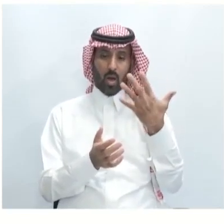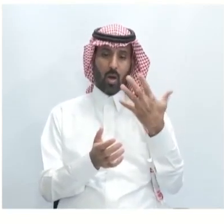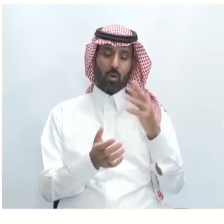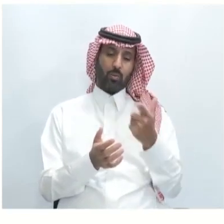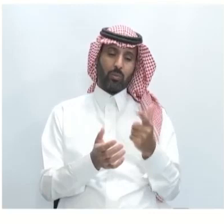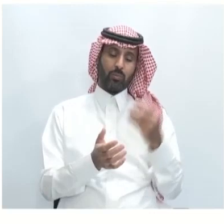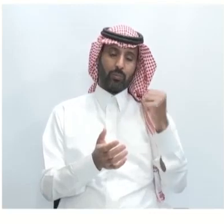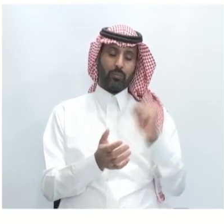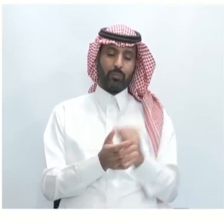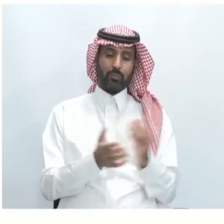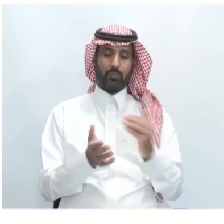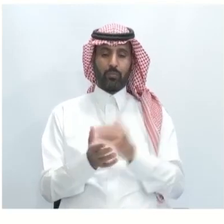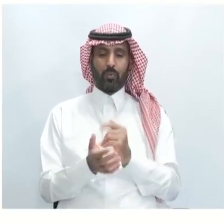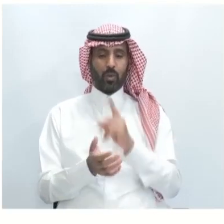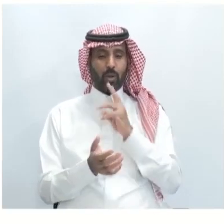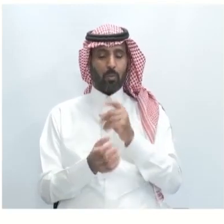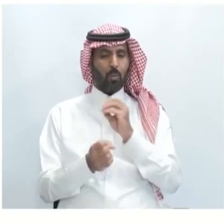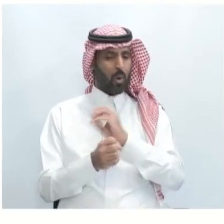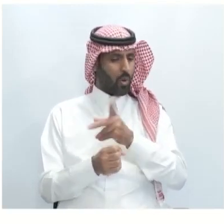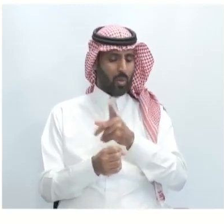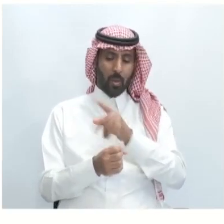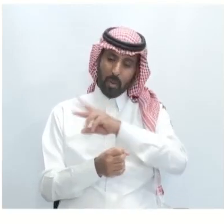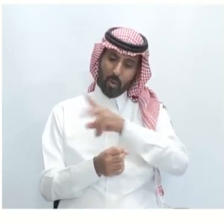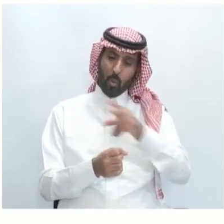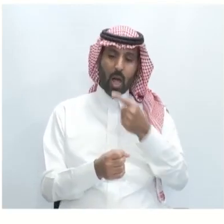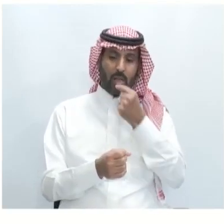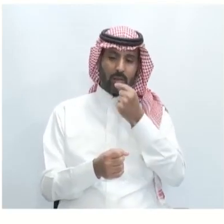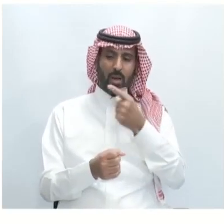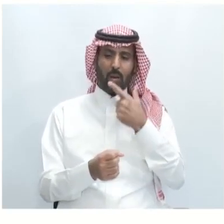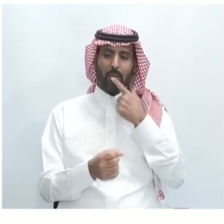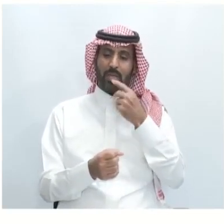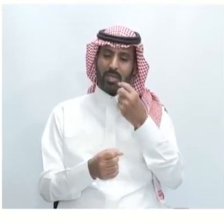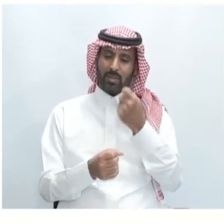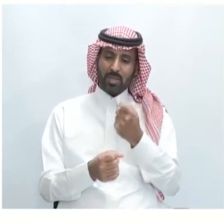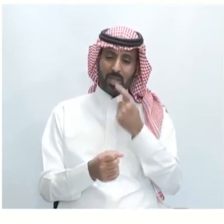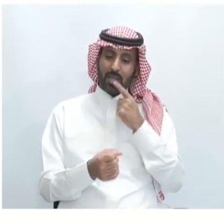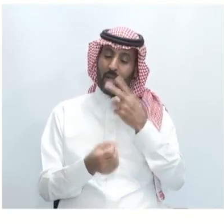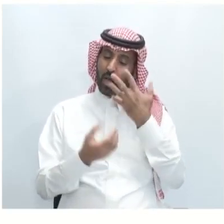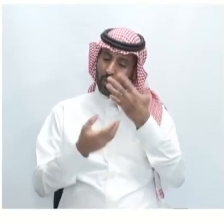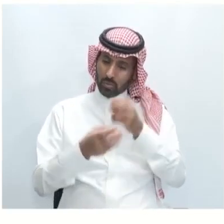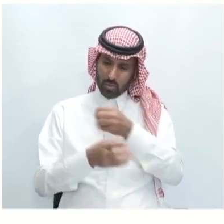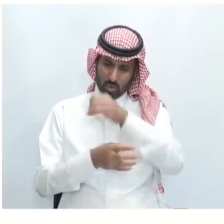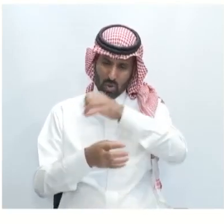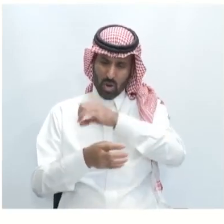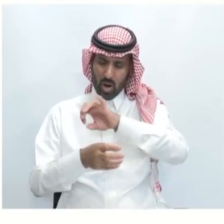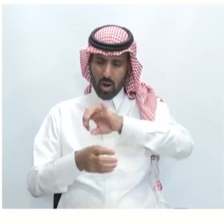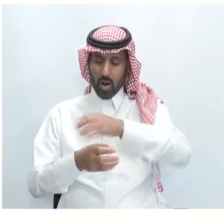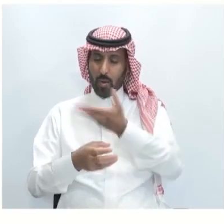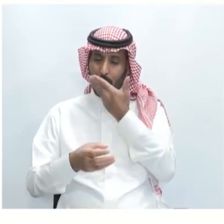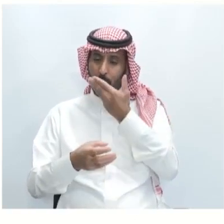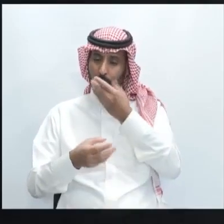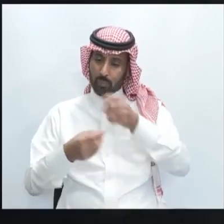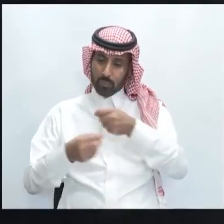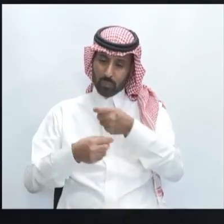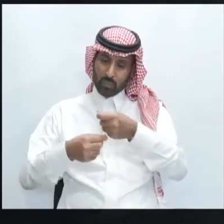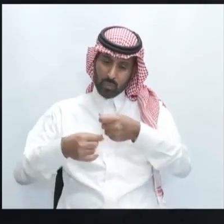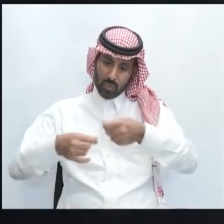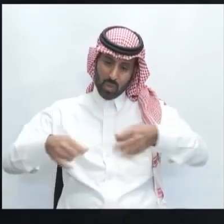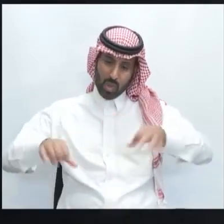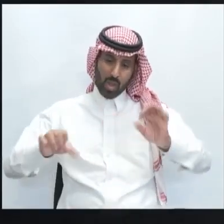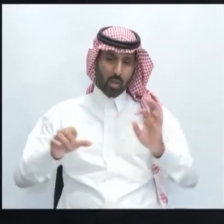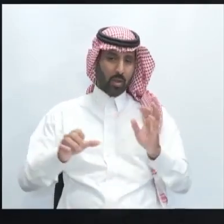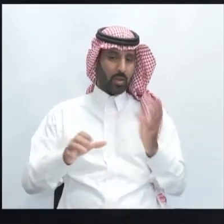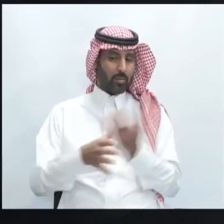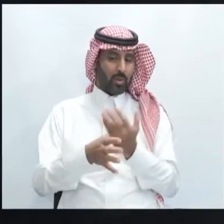خمسه او سته معظم انواع السكر البسيطه قابله للذوبان في الماء لانها اذا كانت